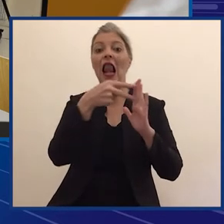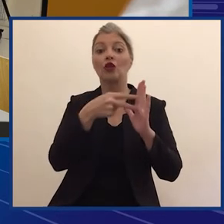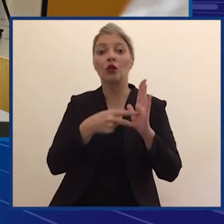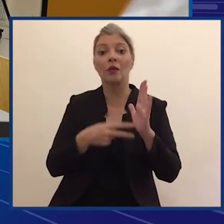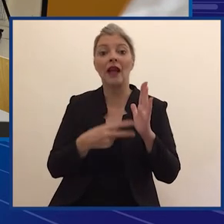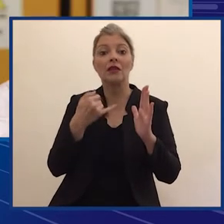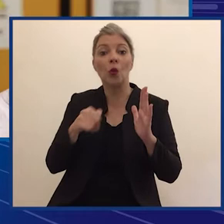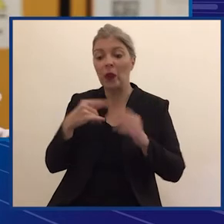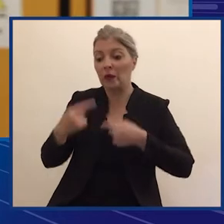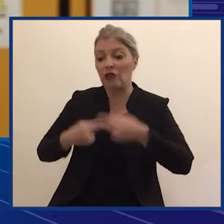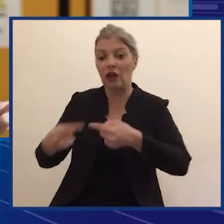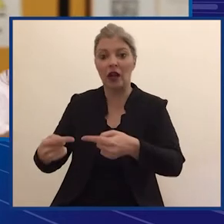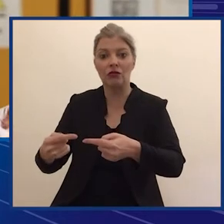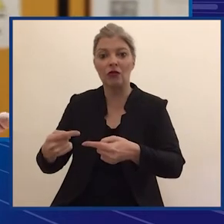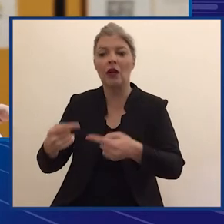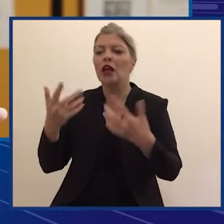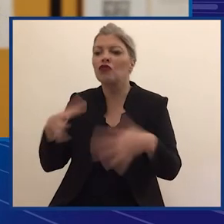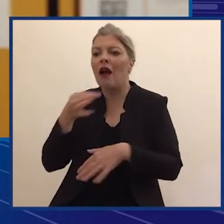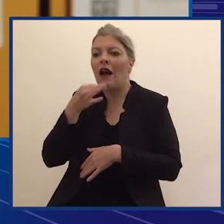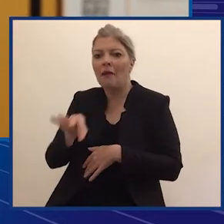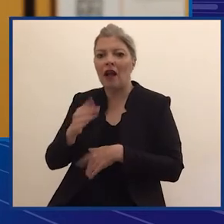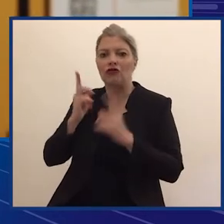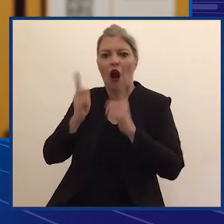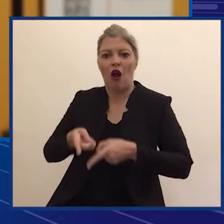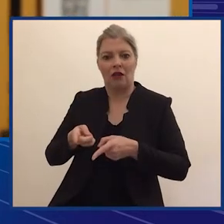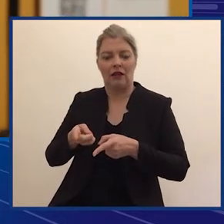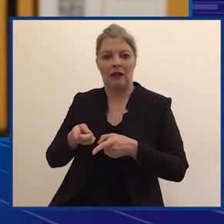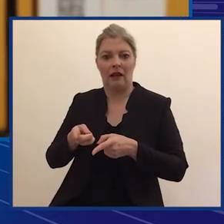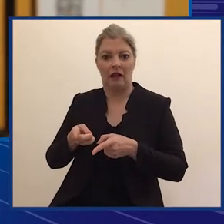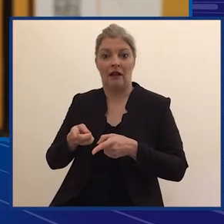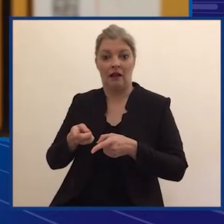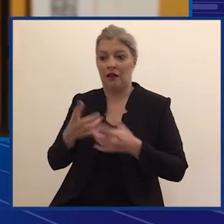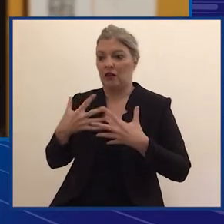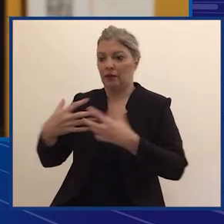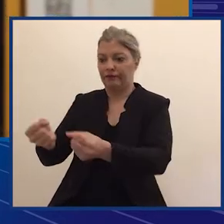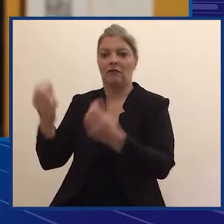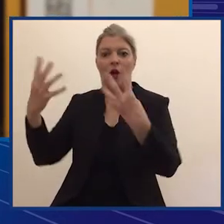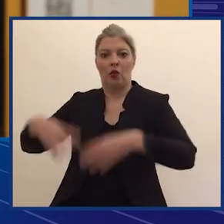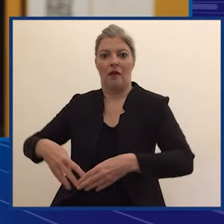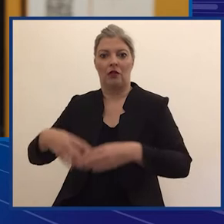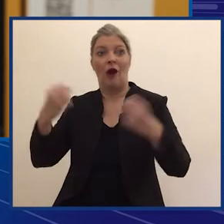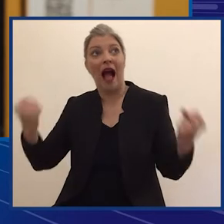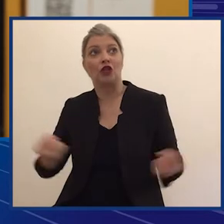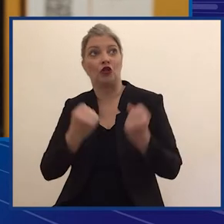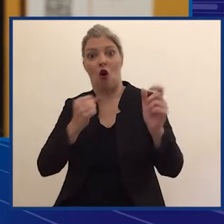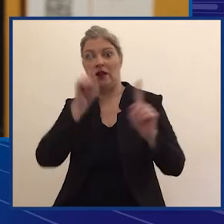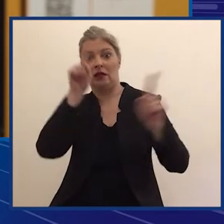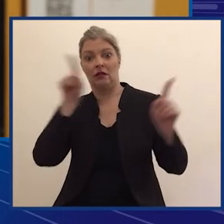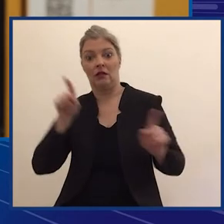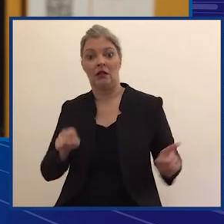elettrodomestici ultima generazione sono dispositivi capaci di dialogare con noi su internet, le macchine sono capaci di dialogare tra noi e fra di loro su